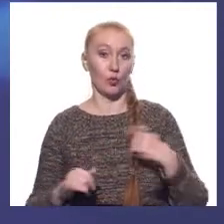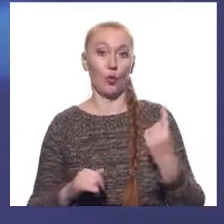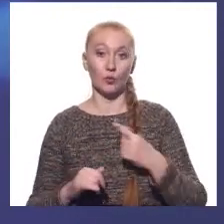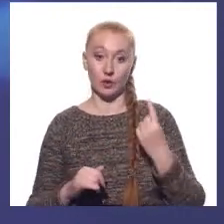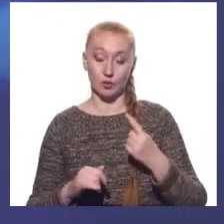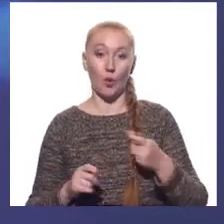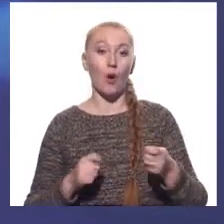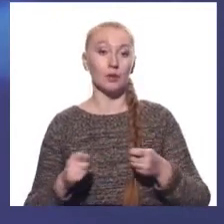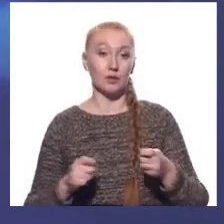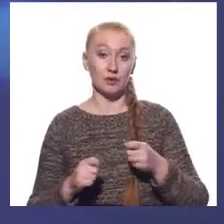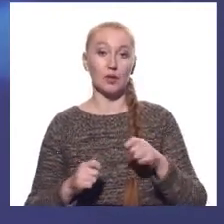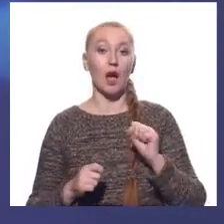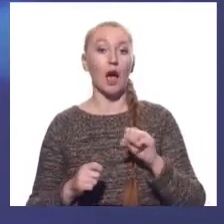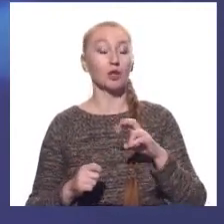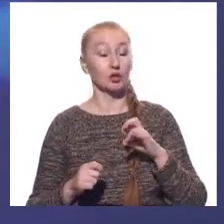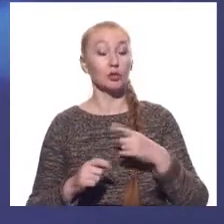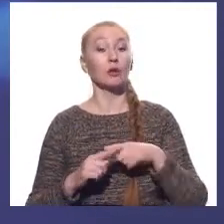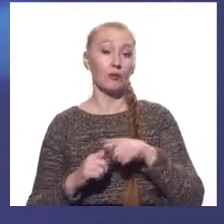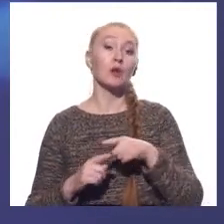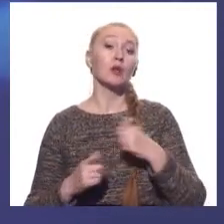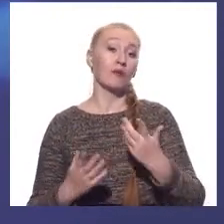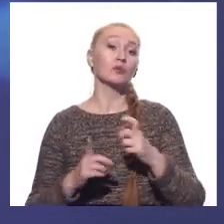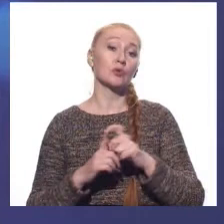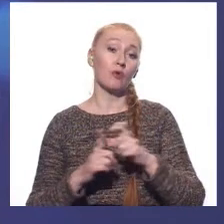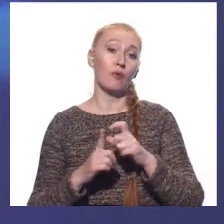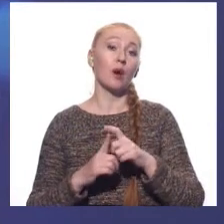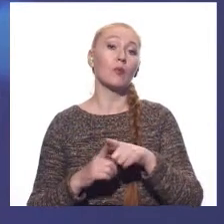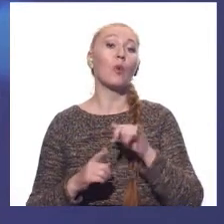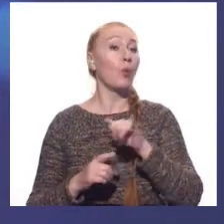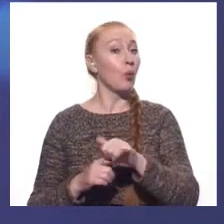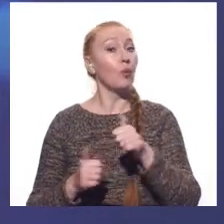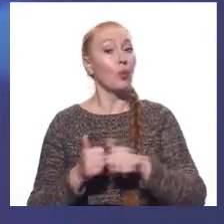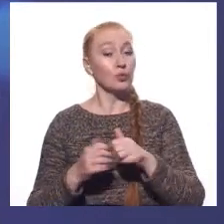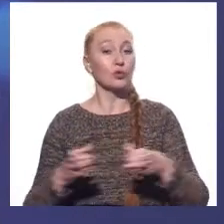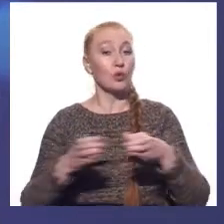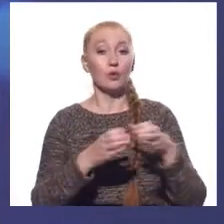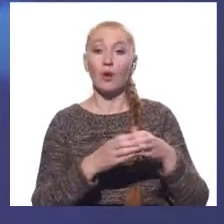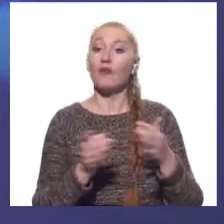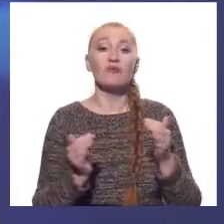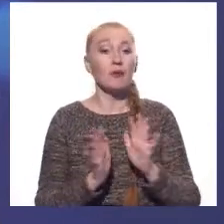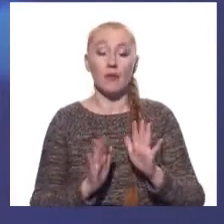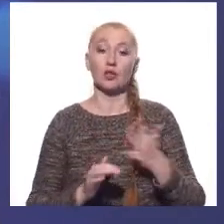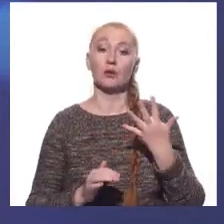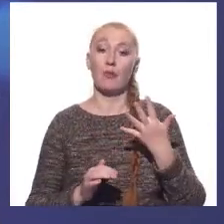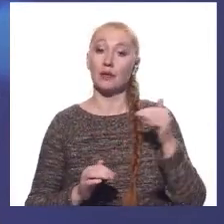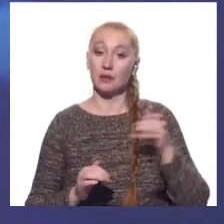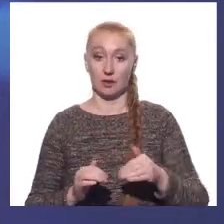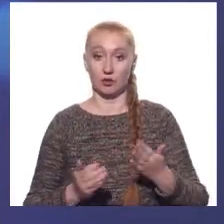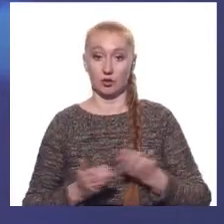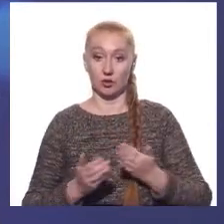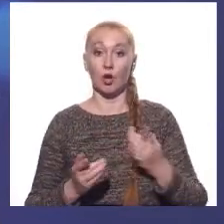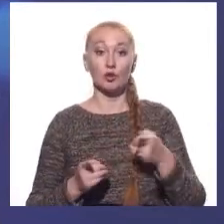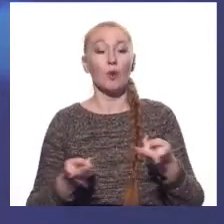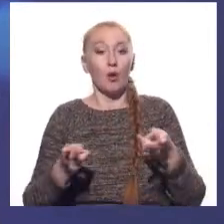обласної адміністрації Петро Лашин. За його словами, у кожній громаді повинно бути не менше 5 тисяч мешканців, щоб